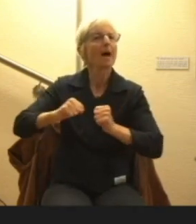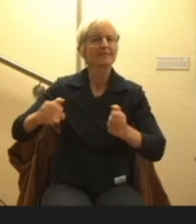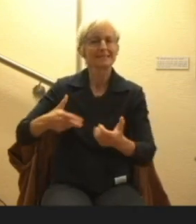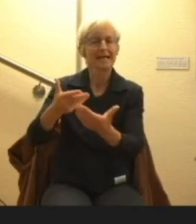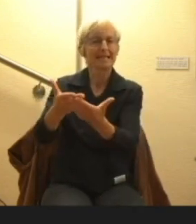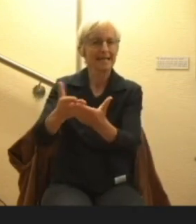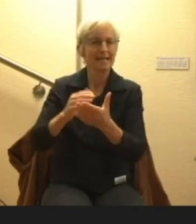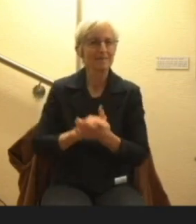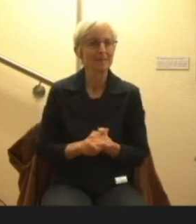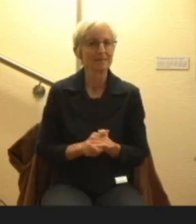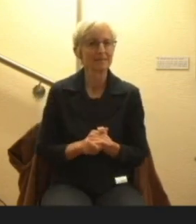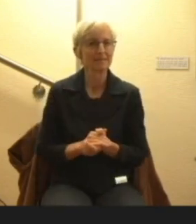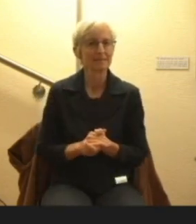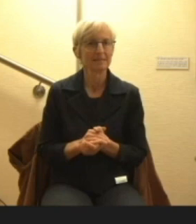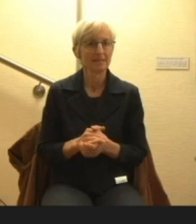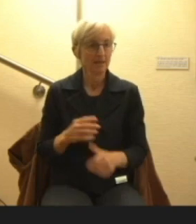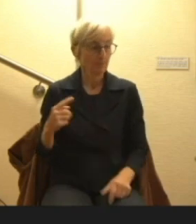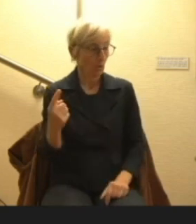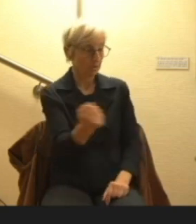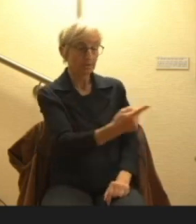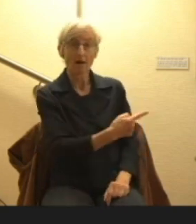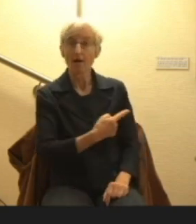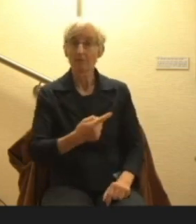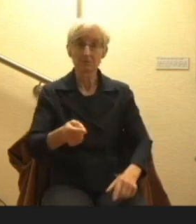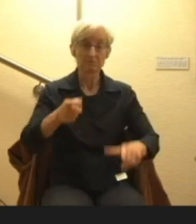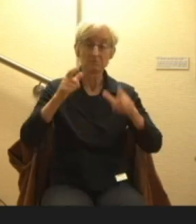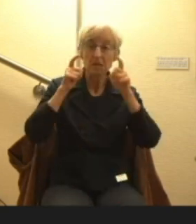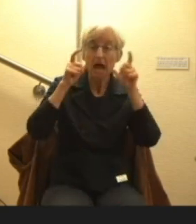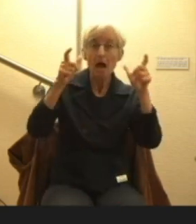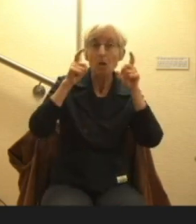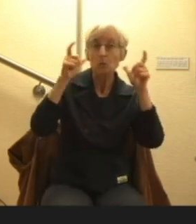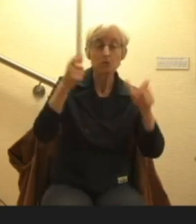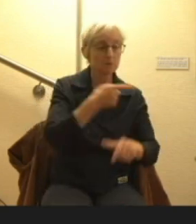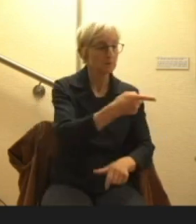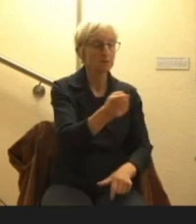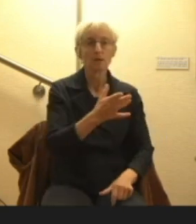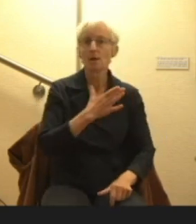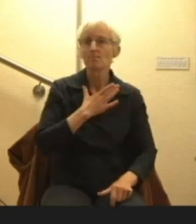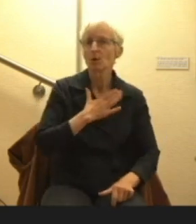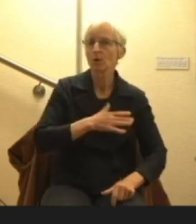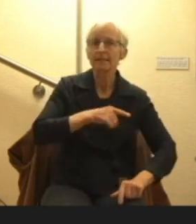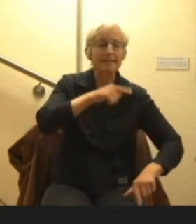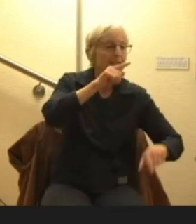die laut sind, die nicht differenzieren wollen, die sehr klare,